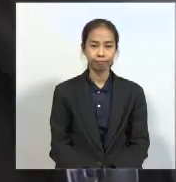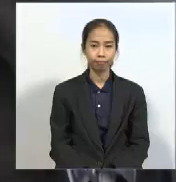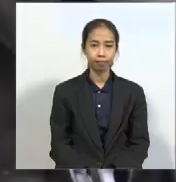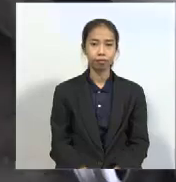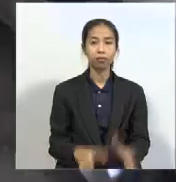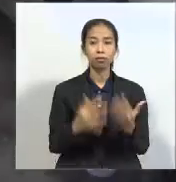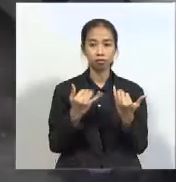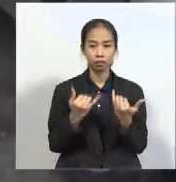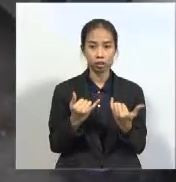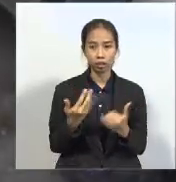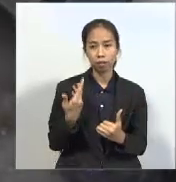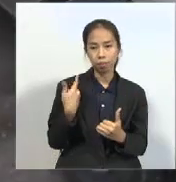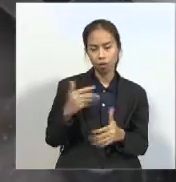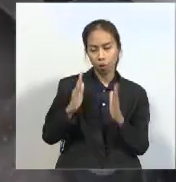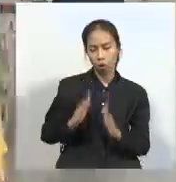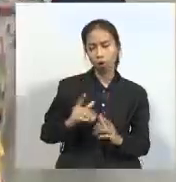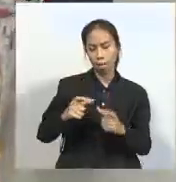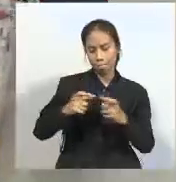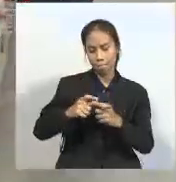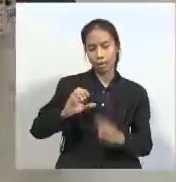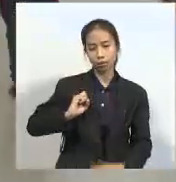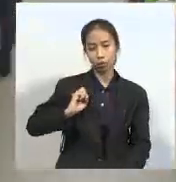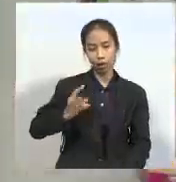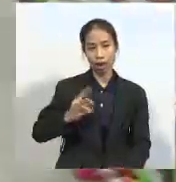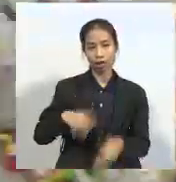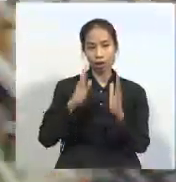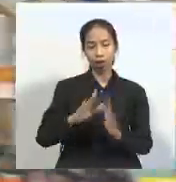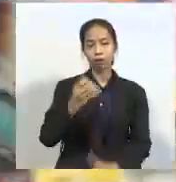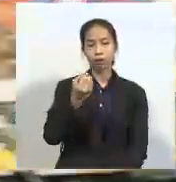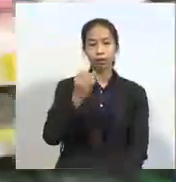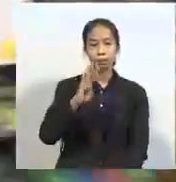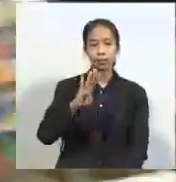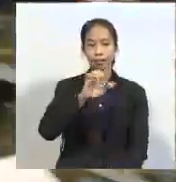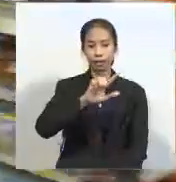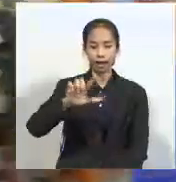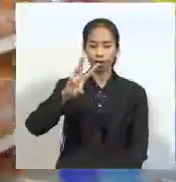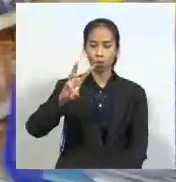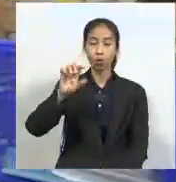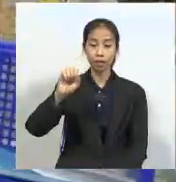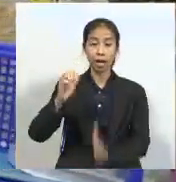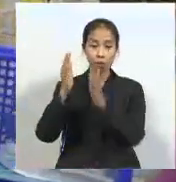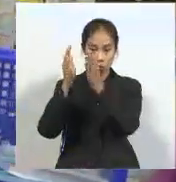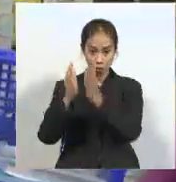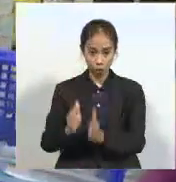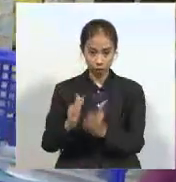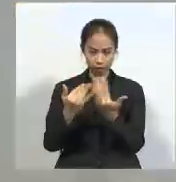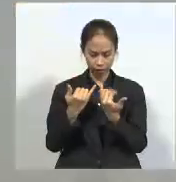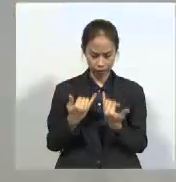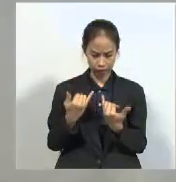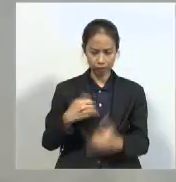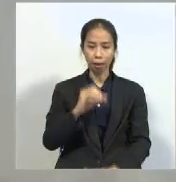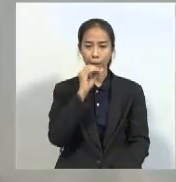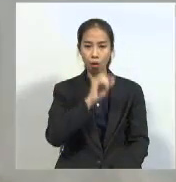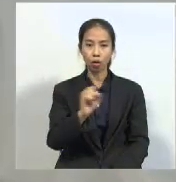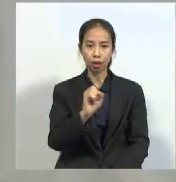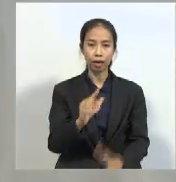โดยปัจจุบันนี้มีผู้ที่ถือบัตรสวัสดิการแห่งรัฐจำนวนทั้งสิ้น 14,600,000 คนซึ่งทางรัฐมนตรีว่าการกระทรวงการคลังก็ยืนยัน